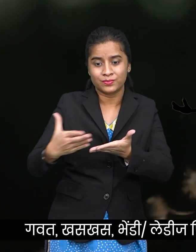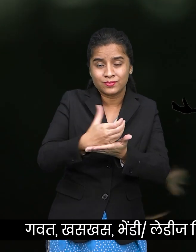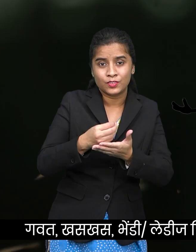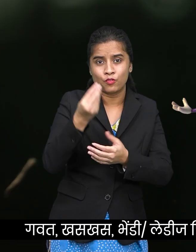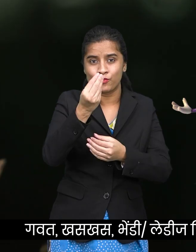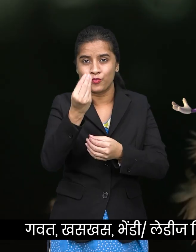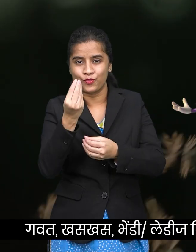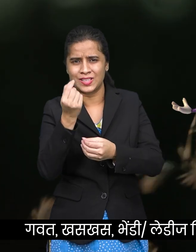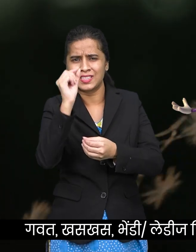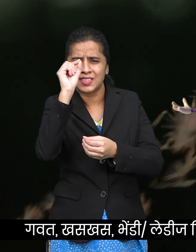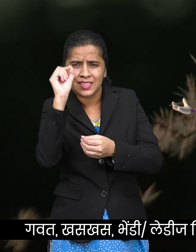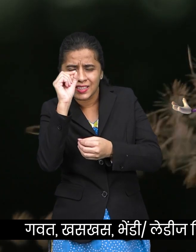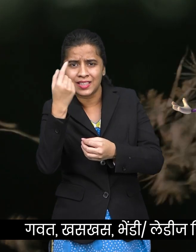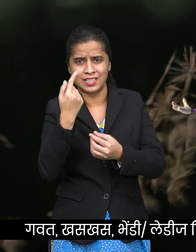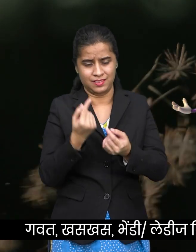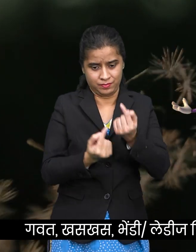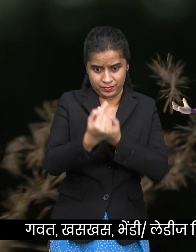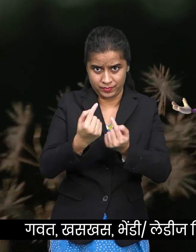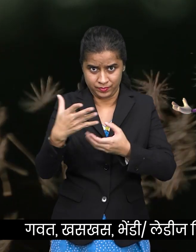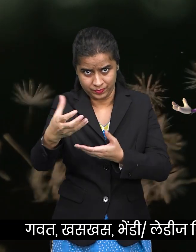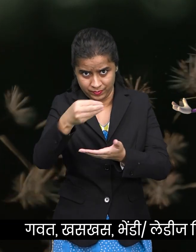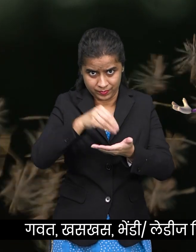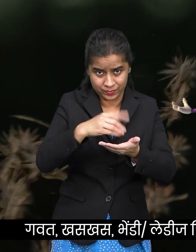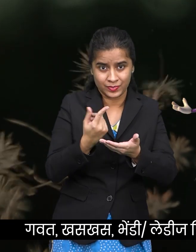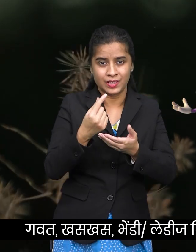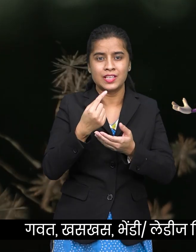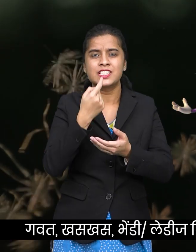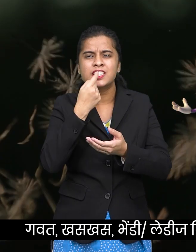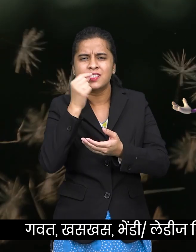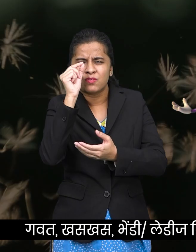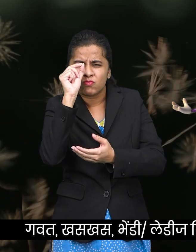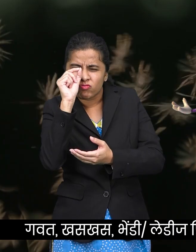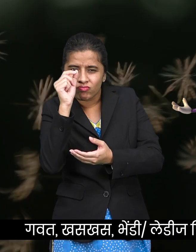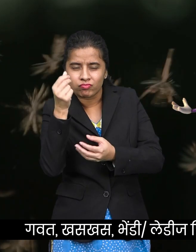गवत, खसखस, भेंडी, नारळ इत्यादी काही बिया गोळा करा.